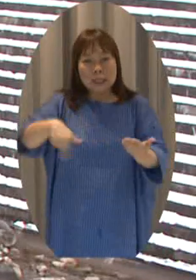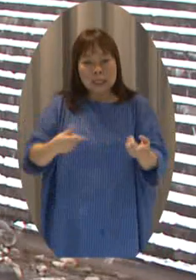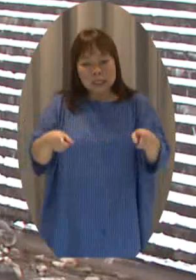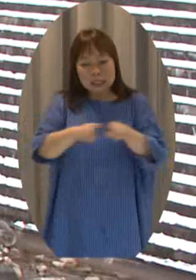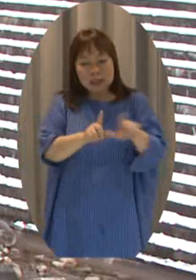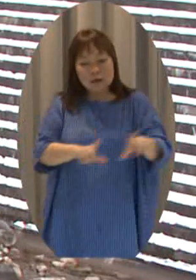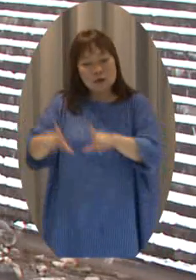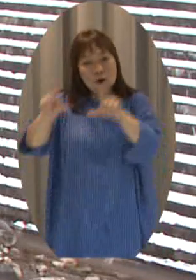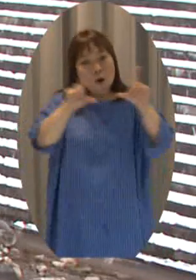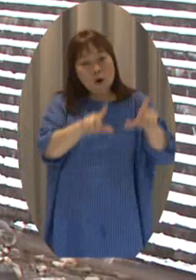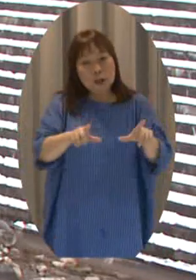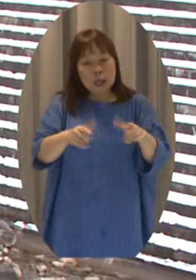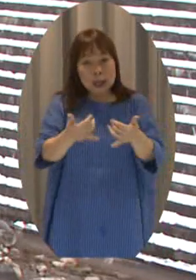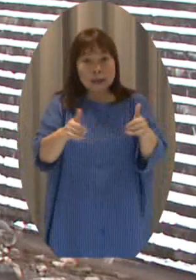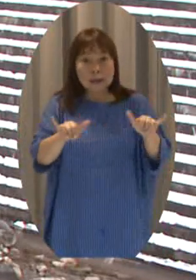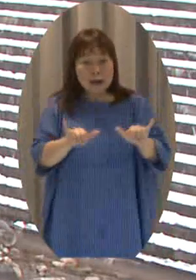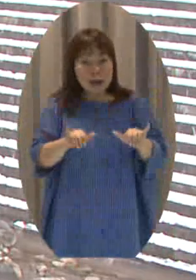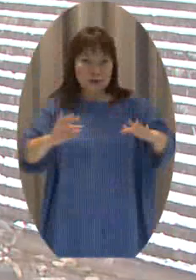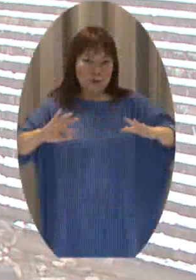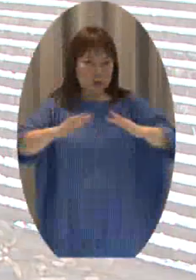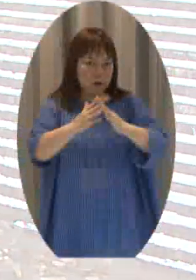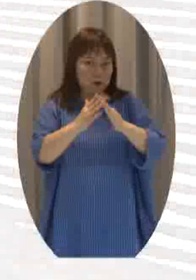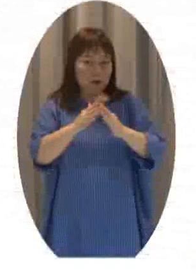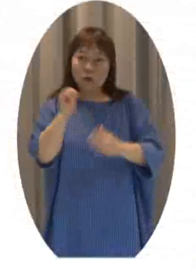た取り組みについて紹介します。